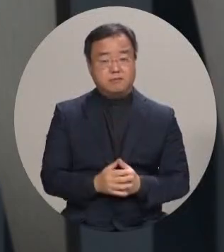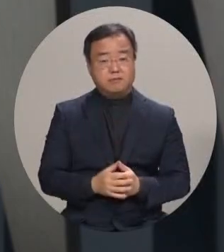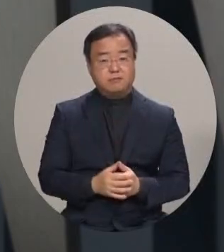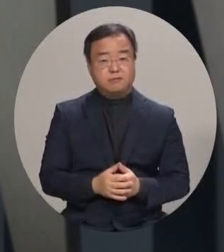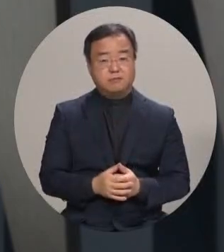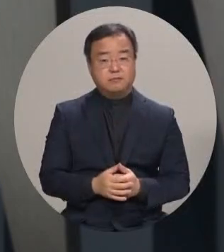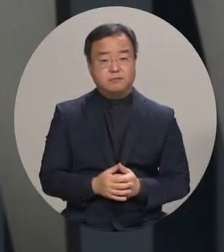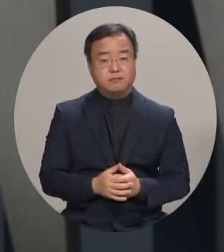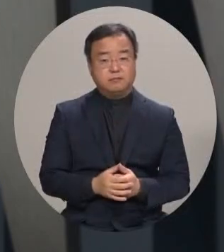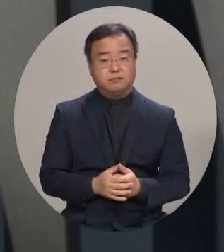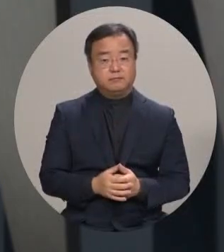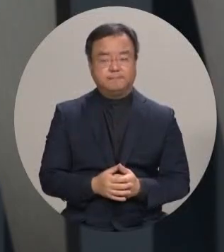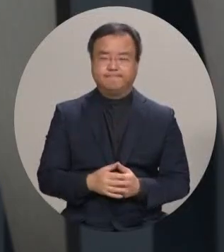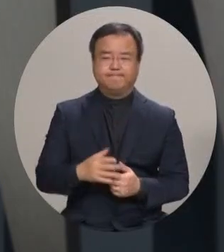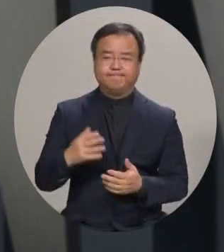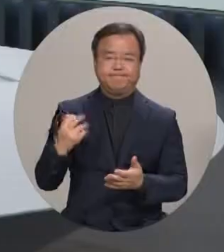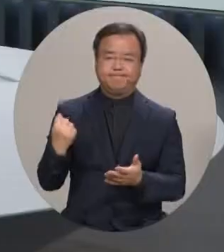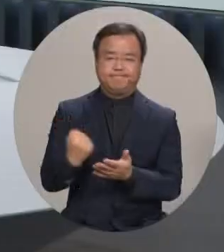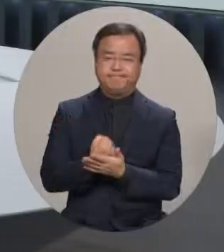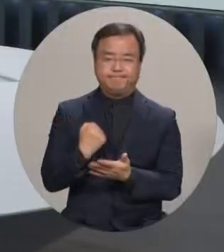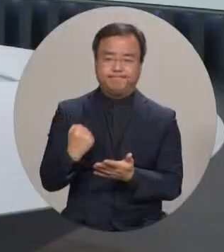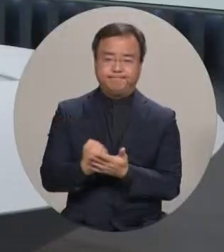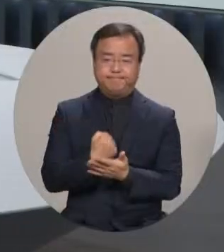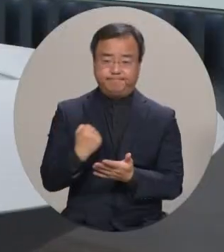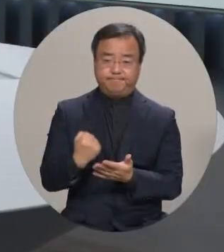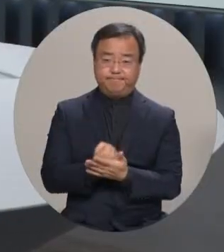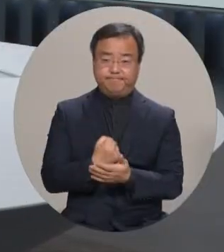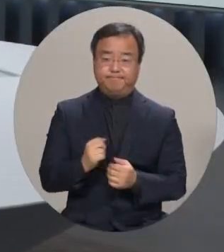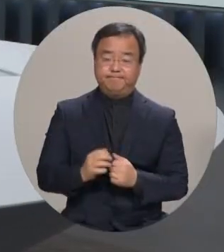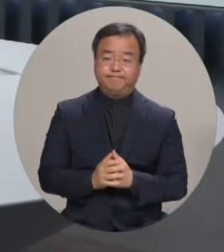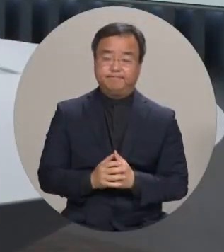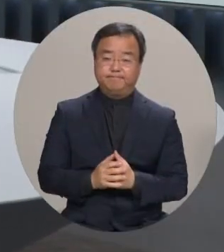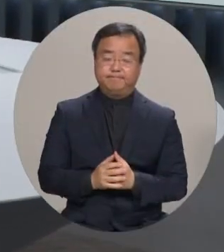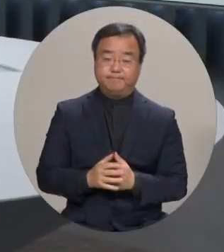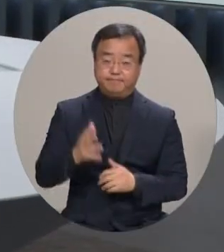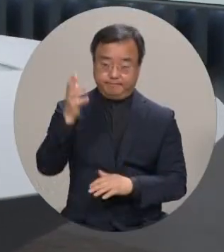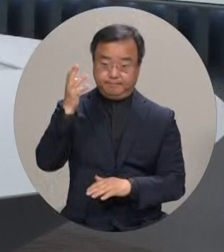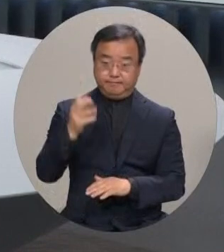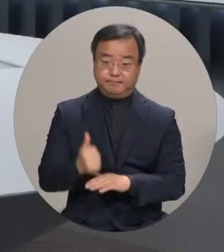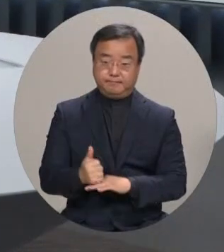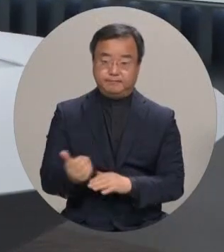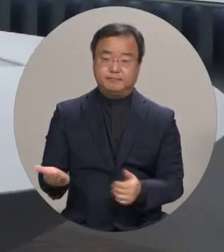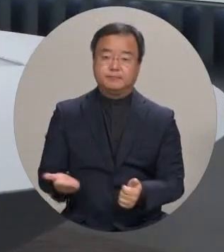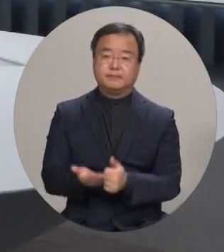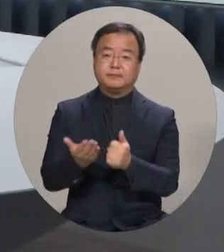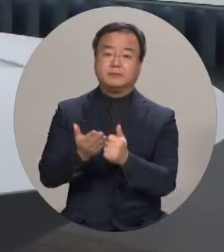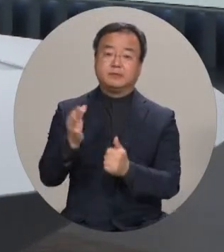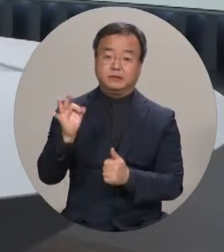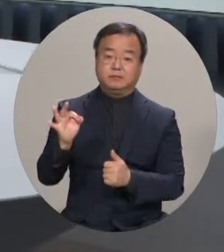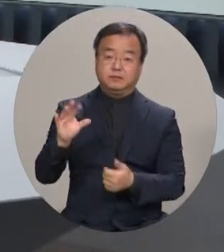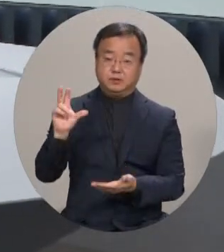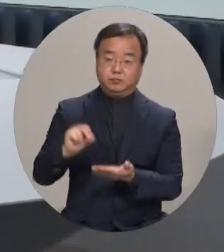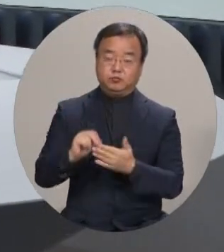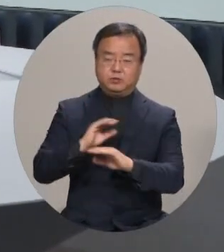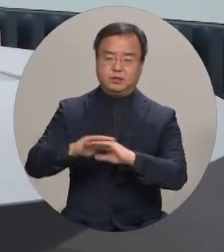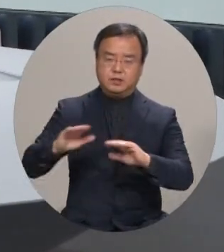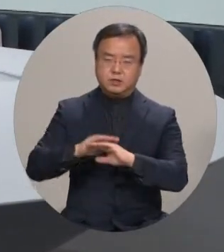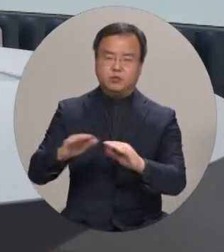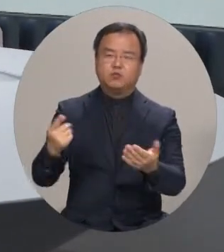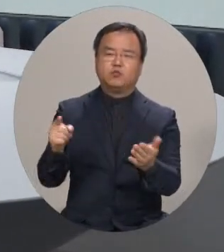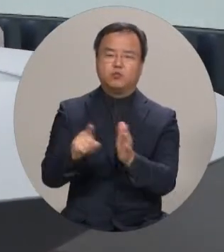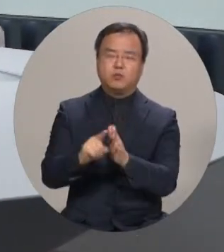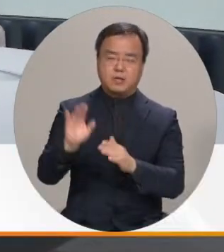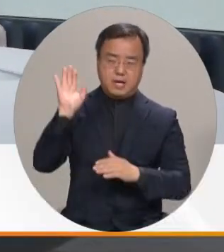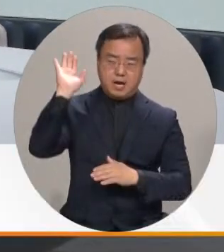네 예 아쉬운 부분들이 있는 거 같습니다 그렇다면이 마지막으로 양육비 문제 해결을 위해서